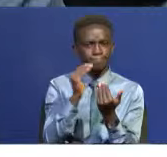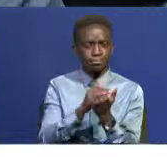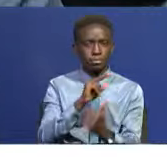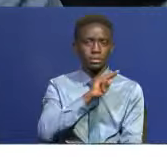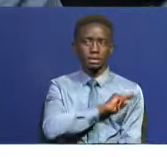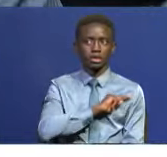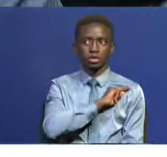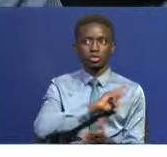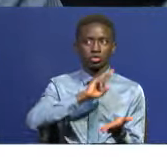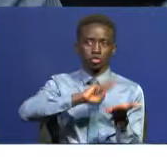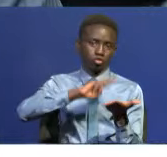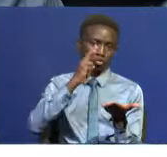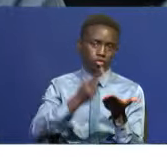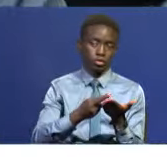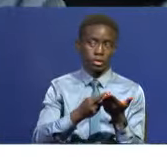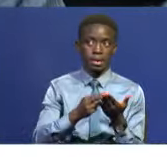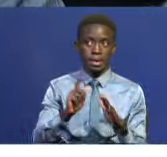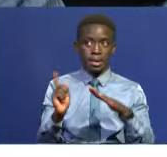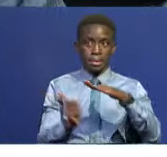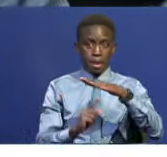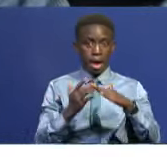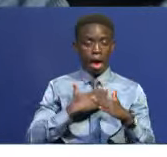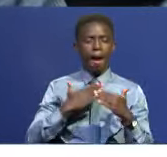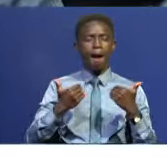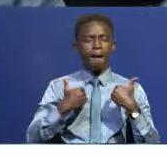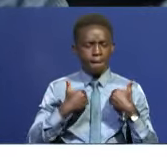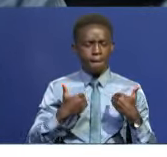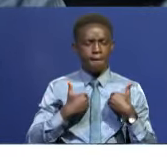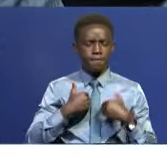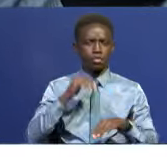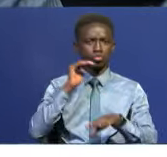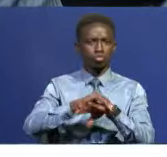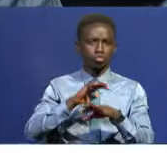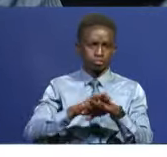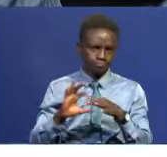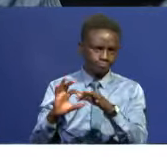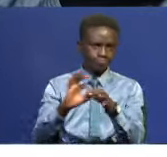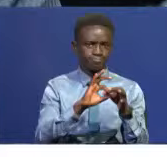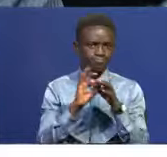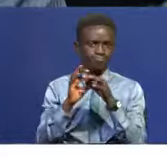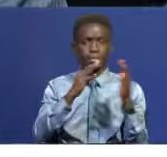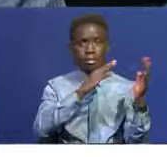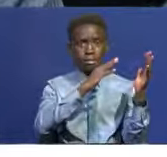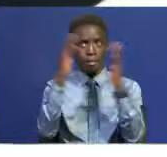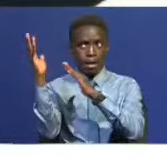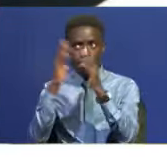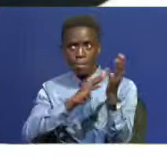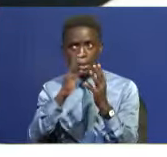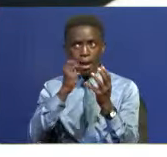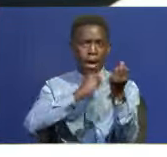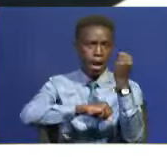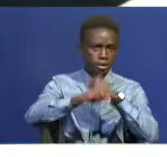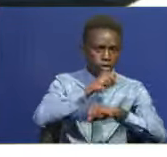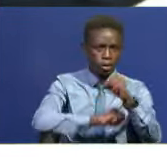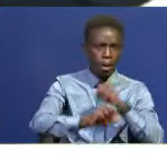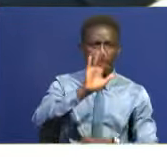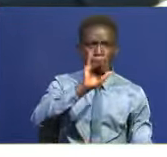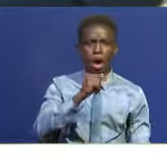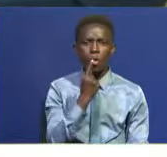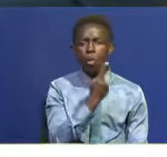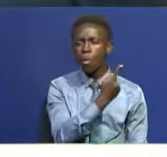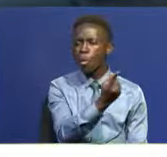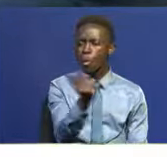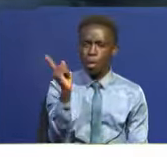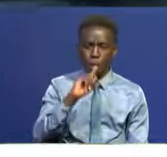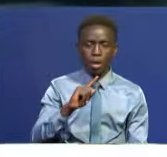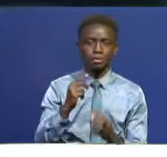Our ministry will support effective coordination of climate action by all actors. Mbadi na Duale walisema